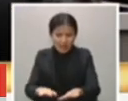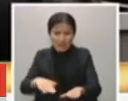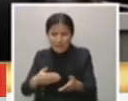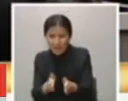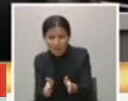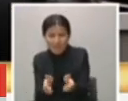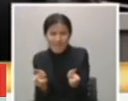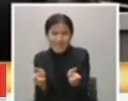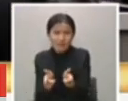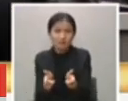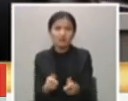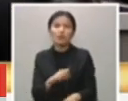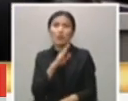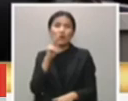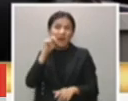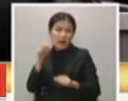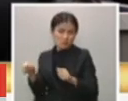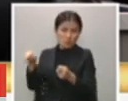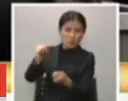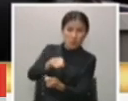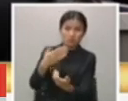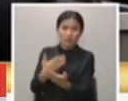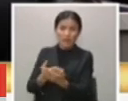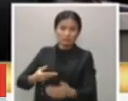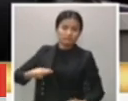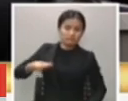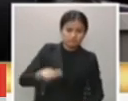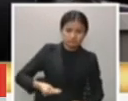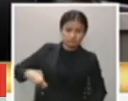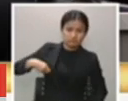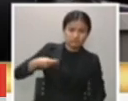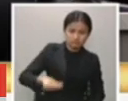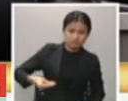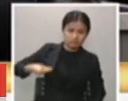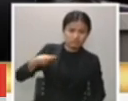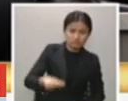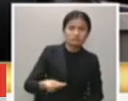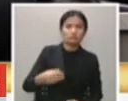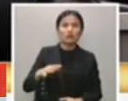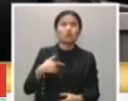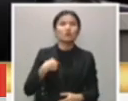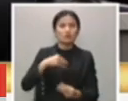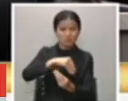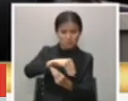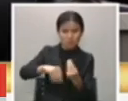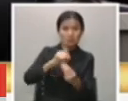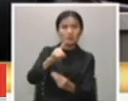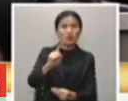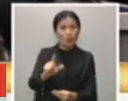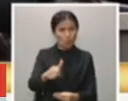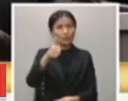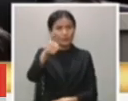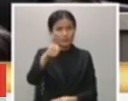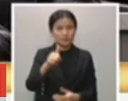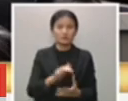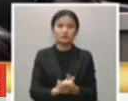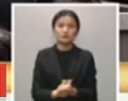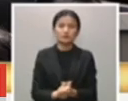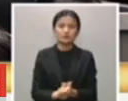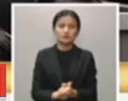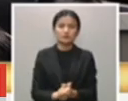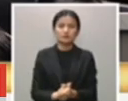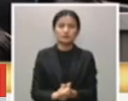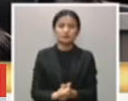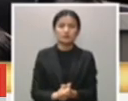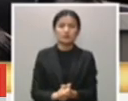ติบโตธุรกิจก็เติบใหญ่สิ่งที่ควรทำแต่ท่านไม่ได้ทำสิ่งแรกท่านใช้มาโด